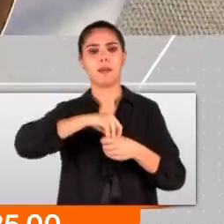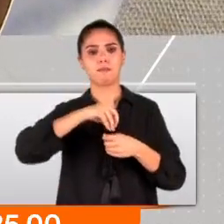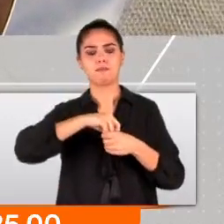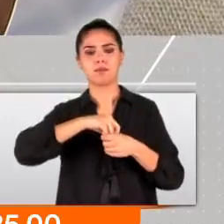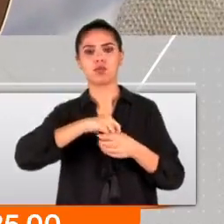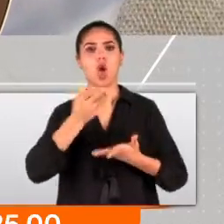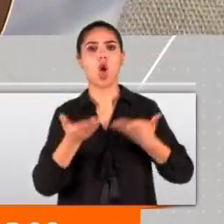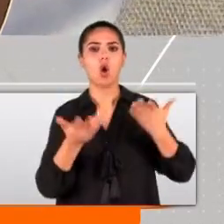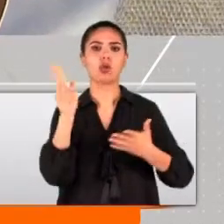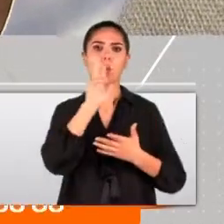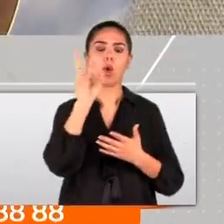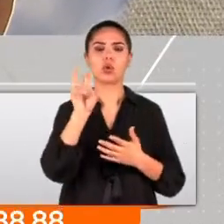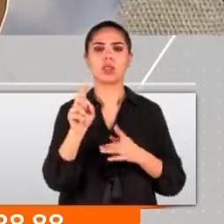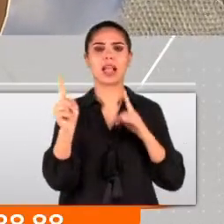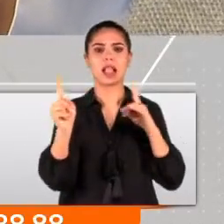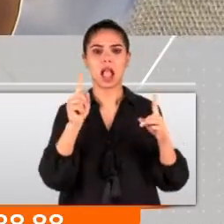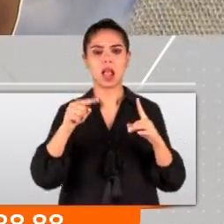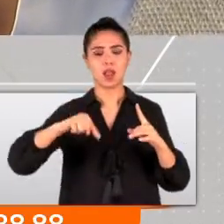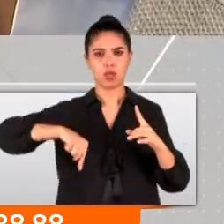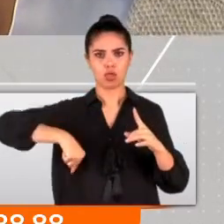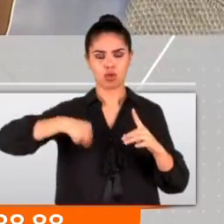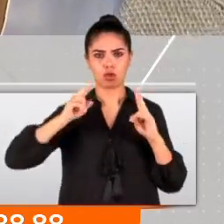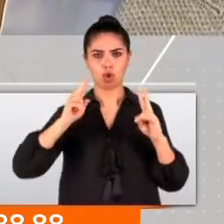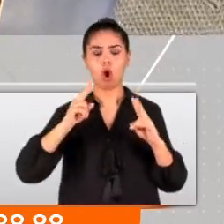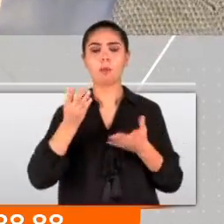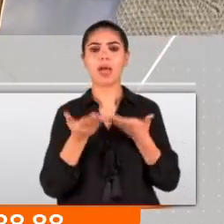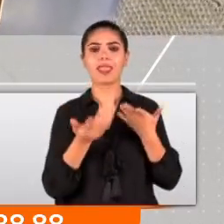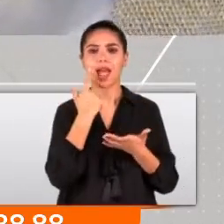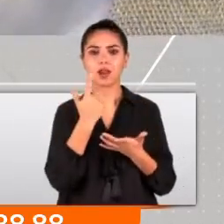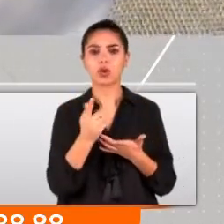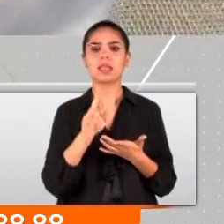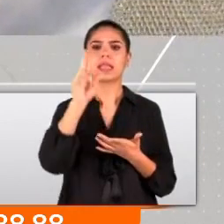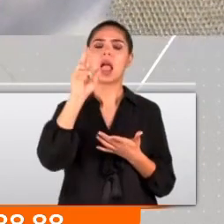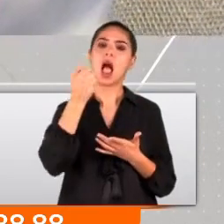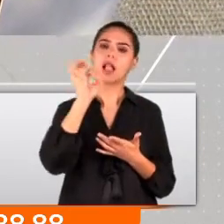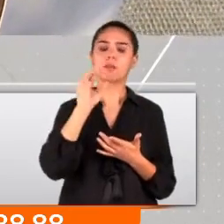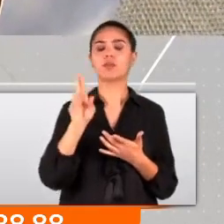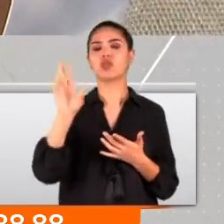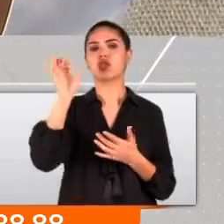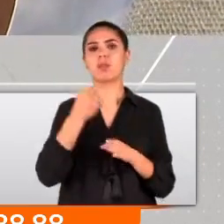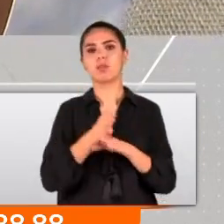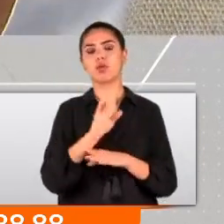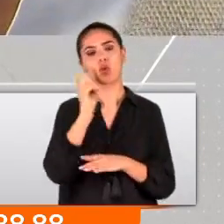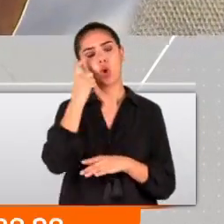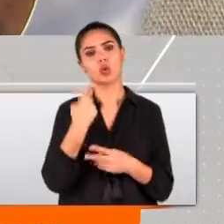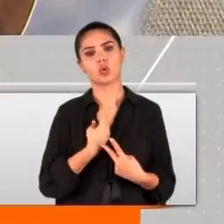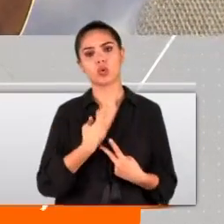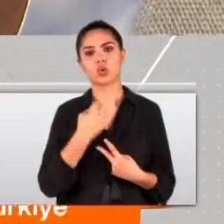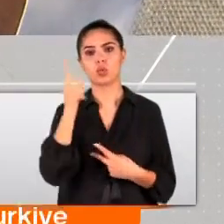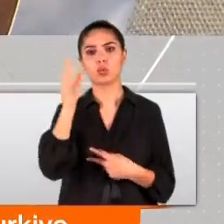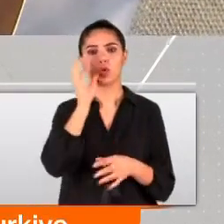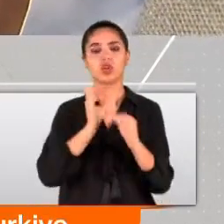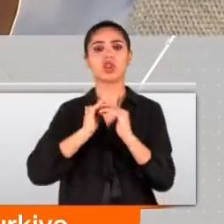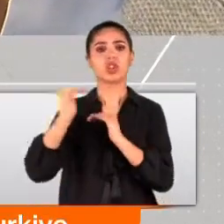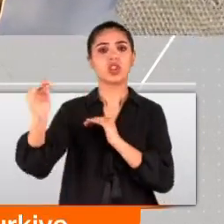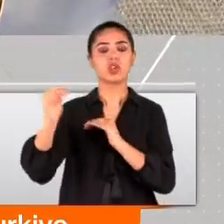Yani ortalama 30 ile 80 arası normal kabul edilen değerlerde ben 60-70 olmasını doğru buluyorum ve gerçekten de bu kişiler